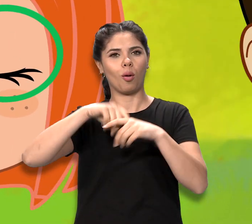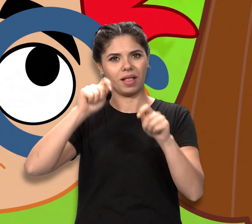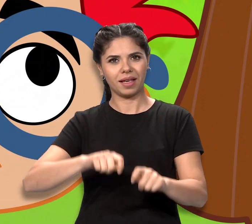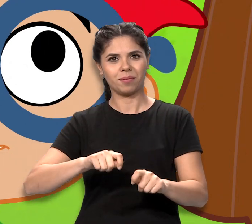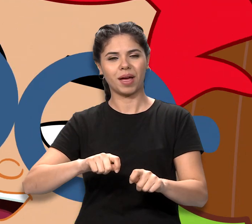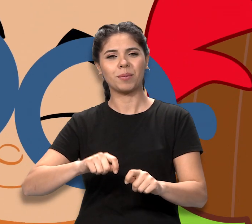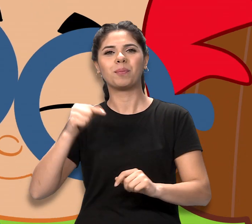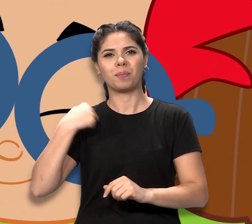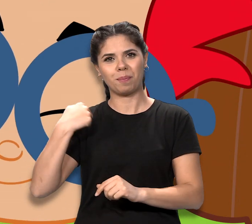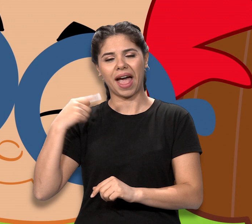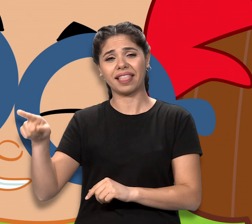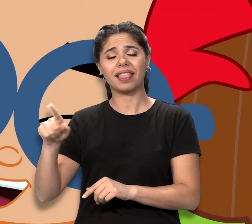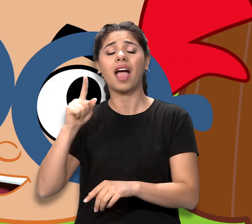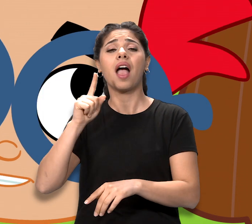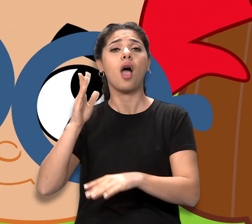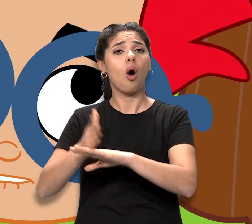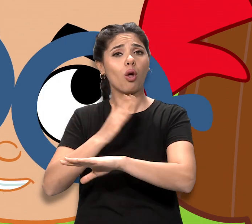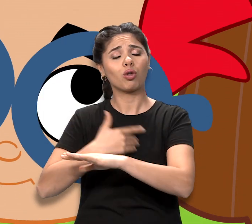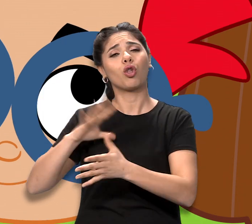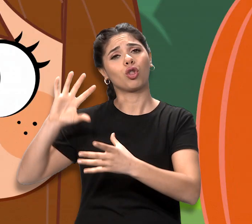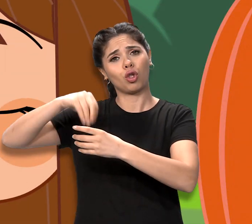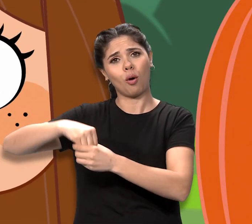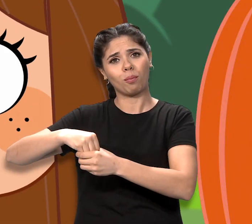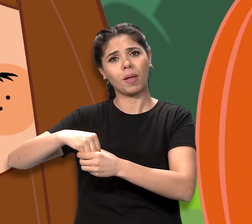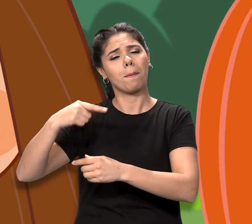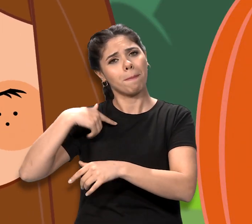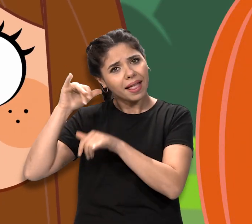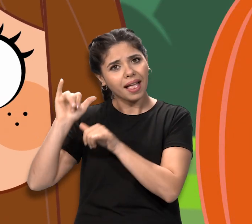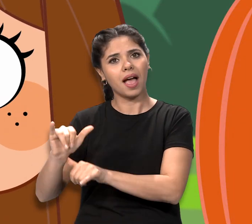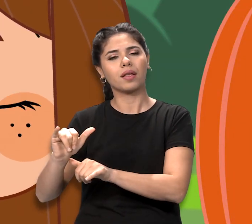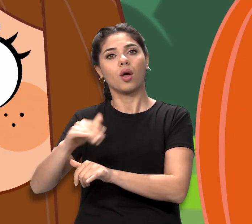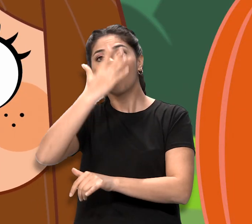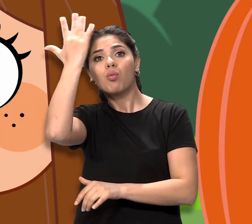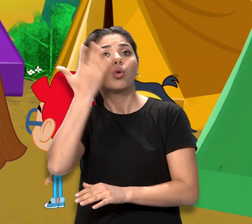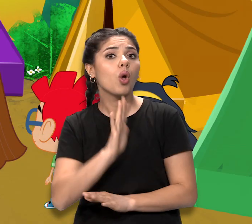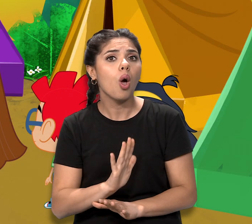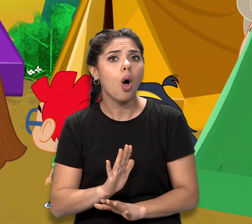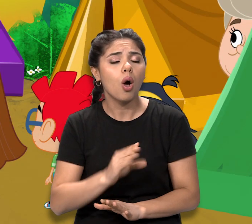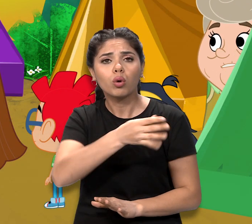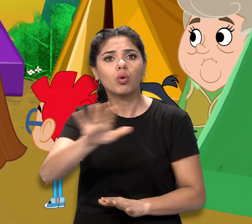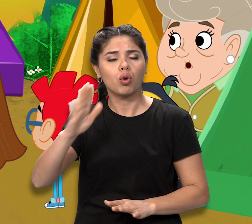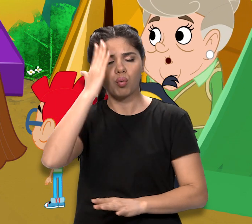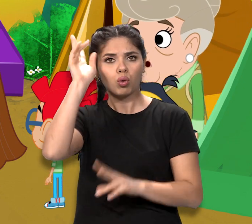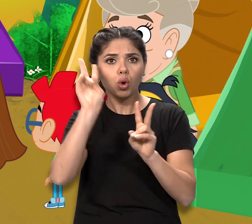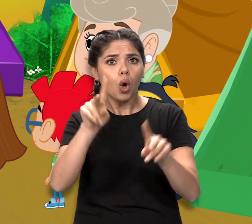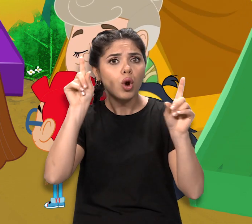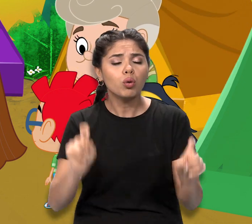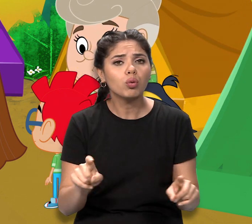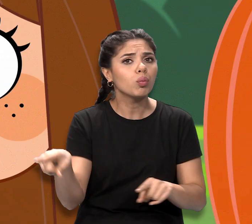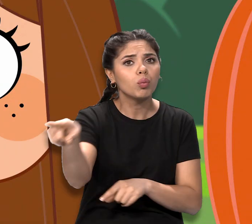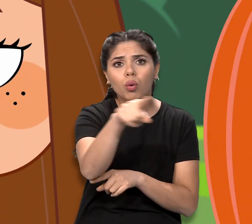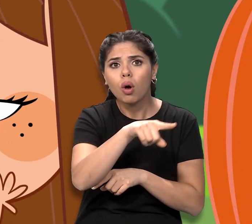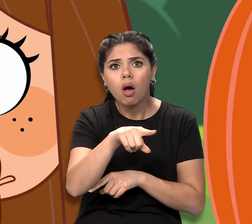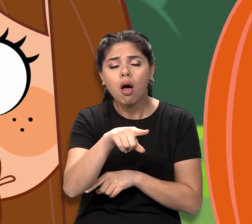toplarım. Efendim, ben de çalı çırpı toplarım. Ben de. Mutlu yok. Çocuklar, Mutlu'yu gördünüz